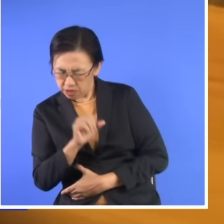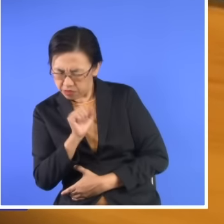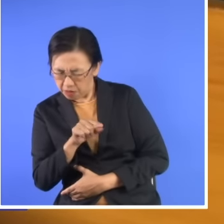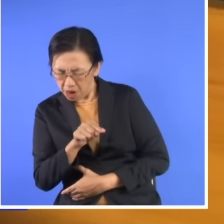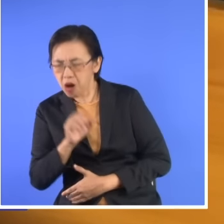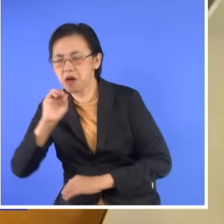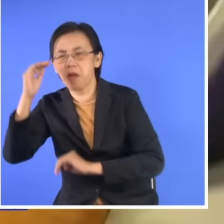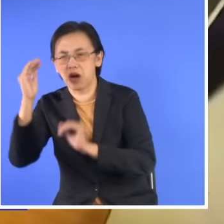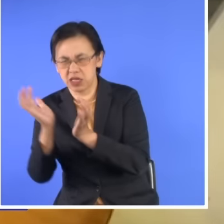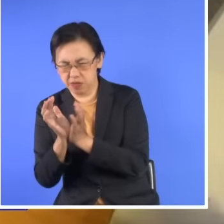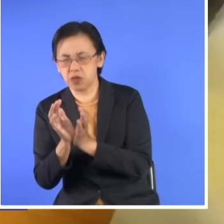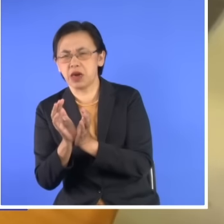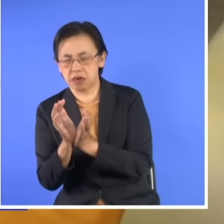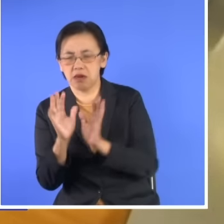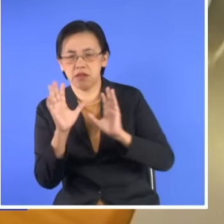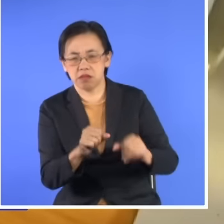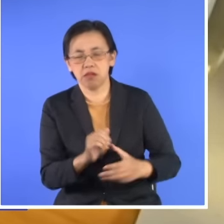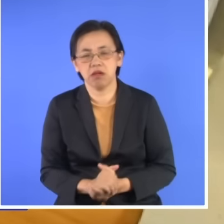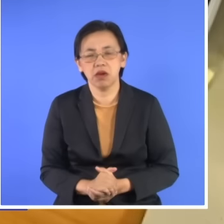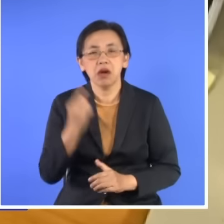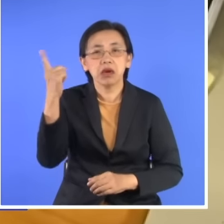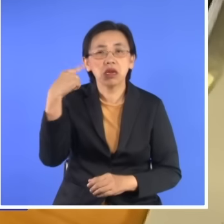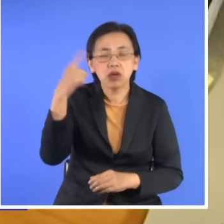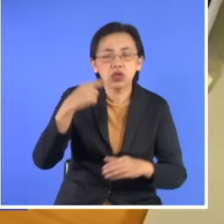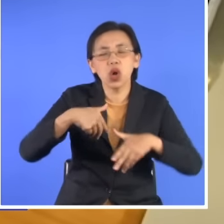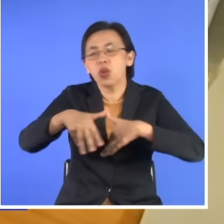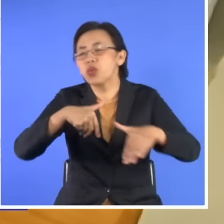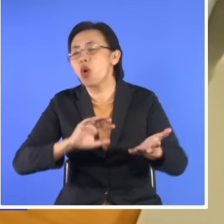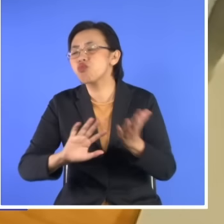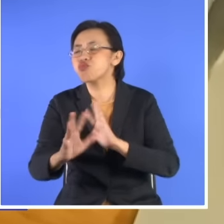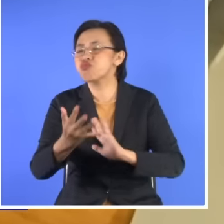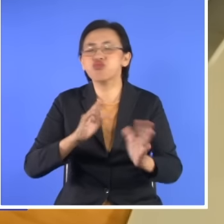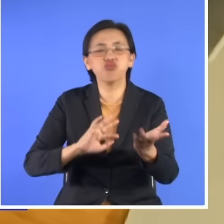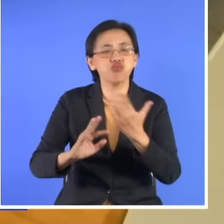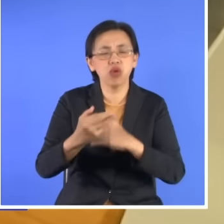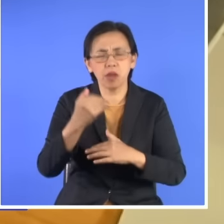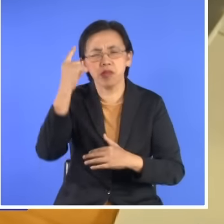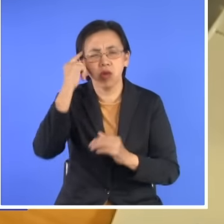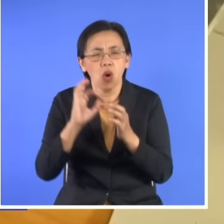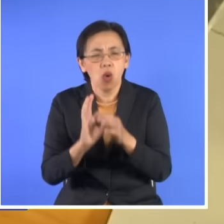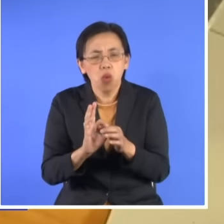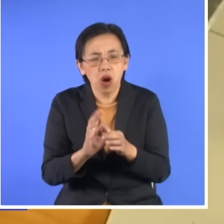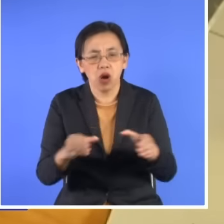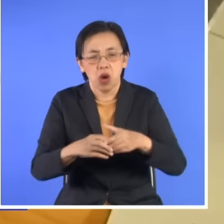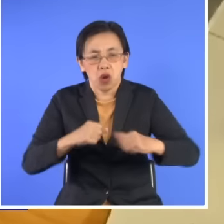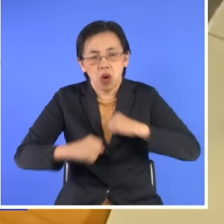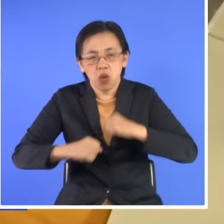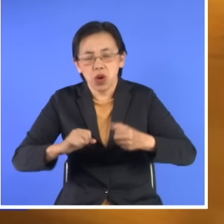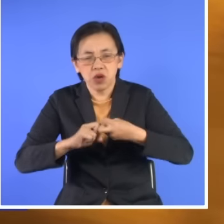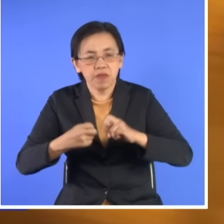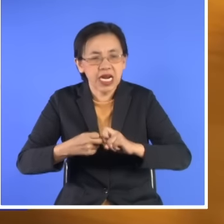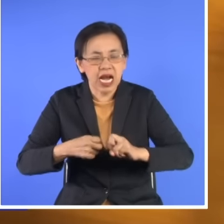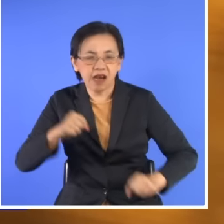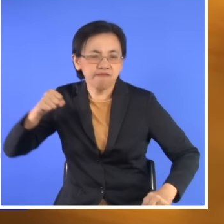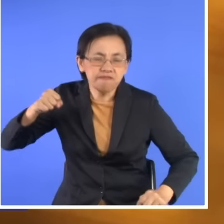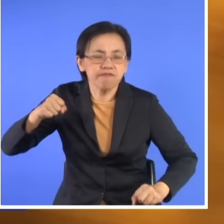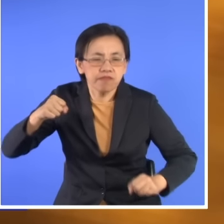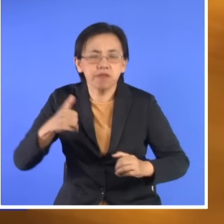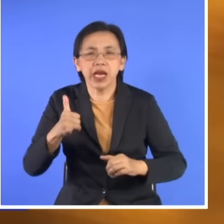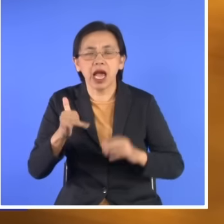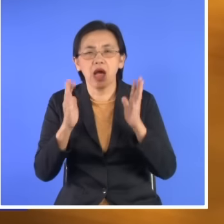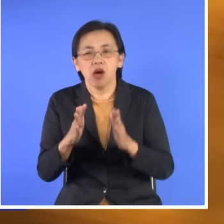เหตุที่เขาไปเจอนี่นะมีนักท่องเที่ยวเนี่ยสัญจรไปมามากเลยเขาเกรงว่าวัยรุ่นกลุ่มนี้จะไปก่อเหตุอาจจะมีคนถูก